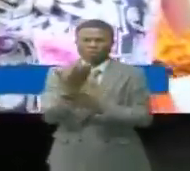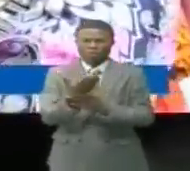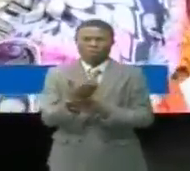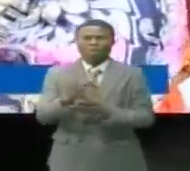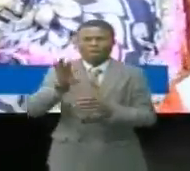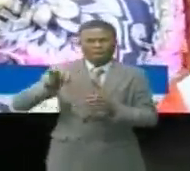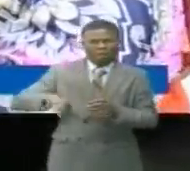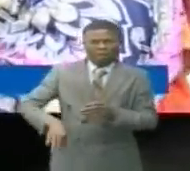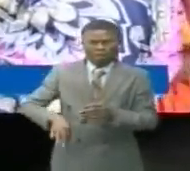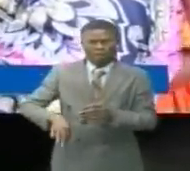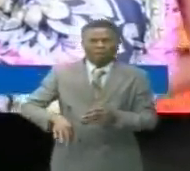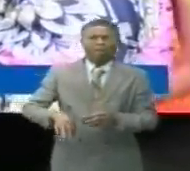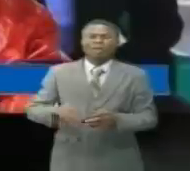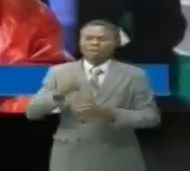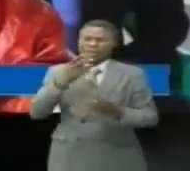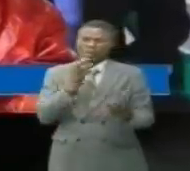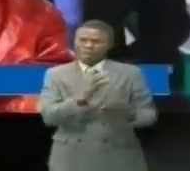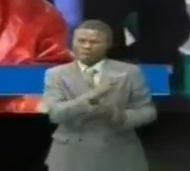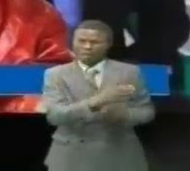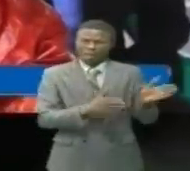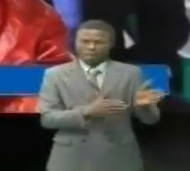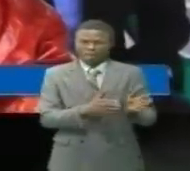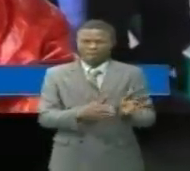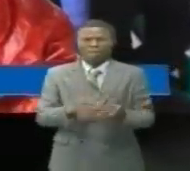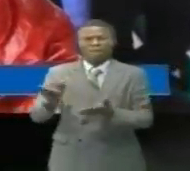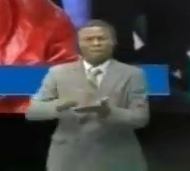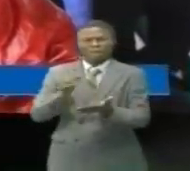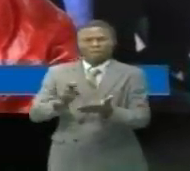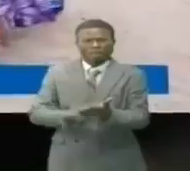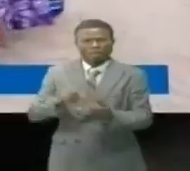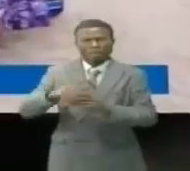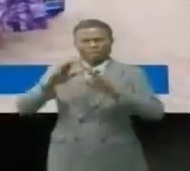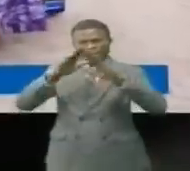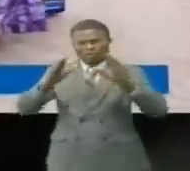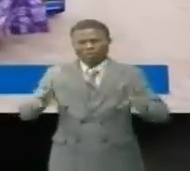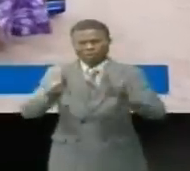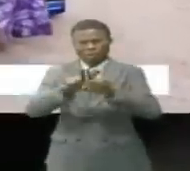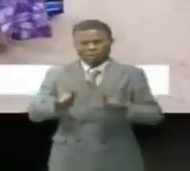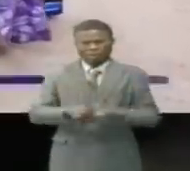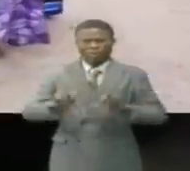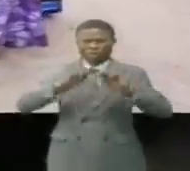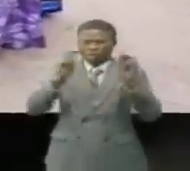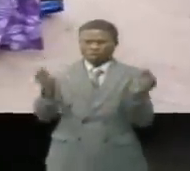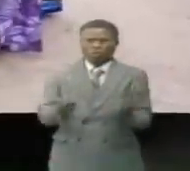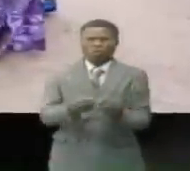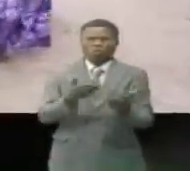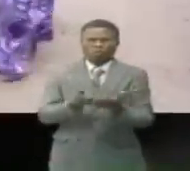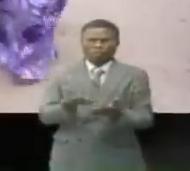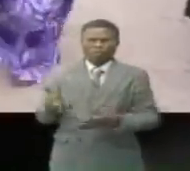revenus, l'épargne et les recettes fiscales au niveau des ménages et des collectivités.